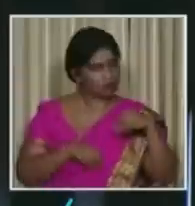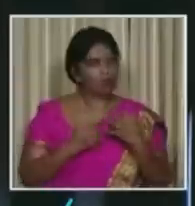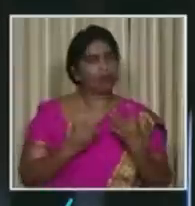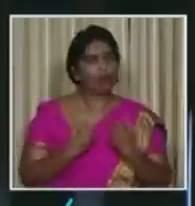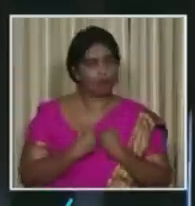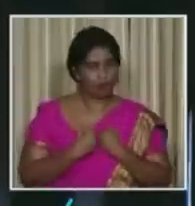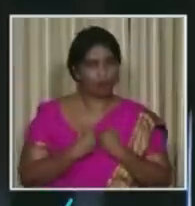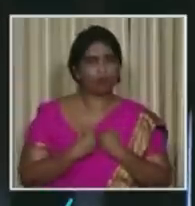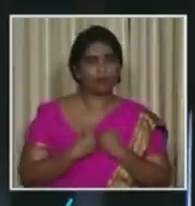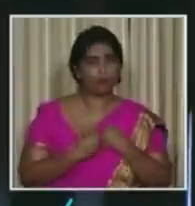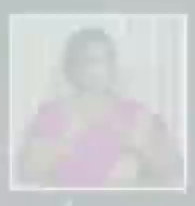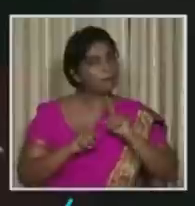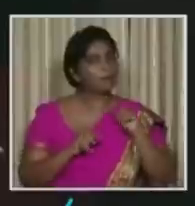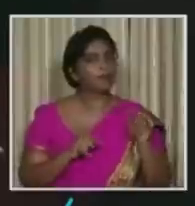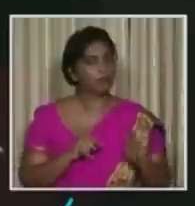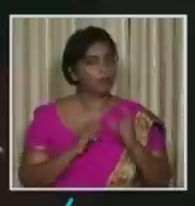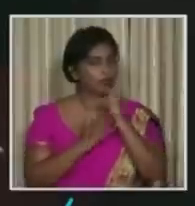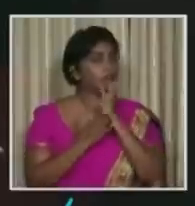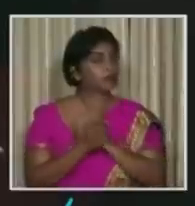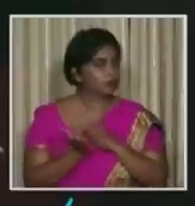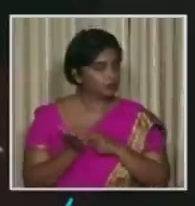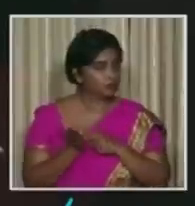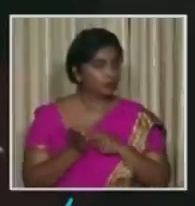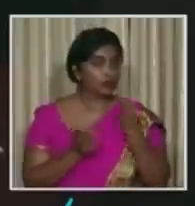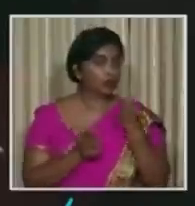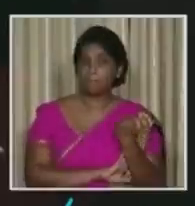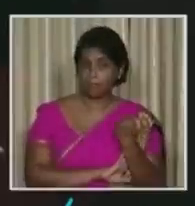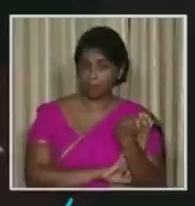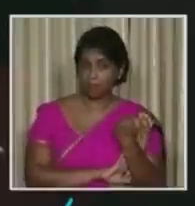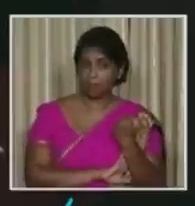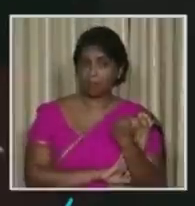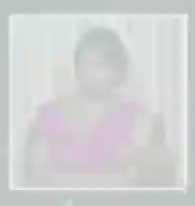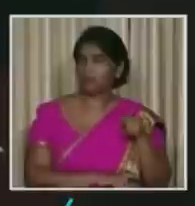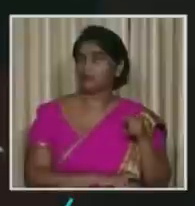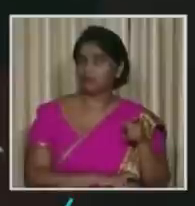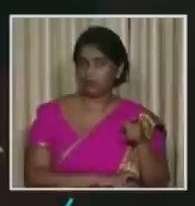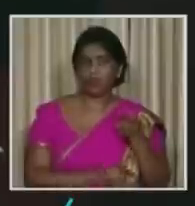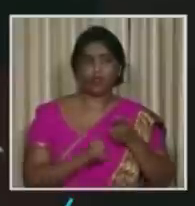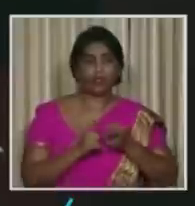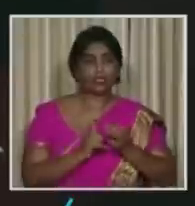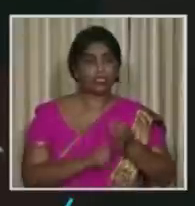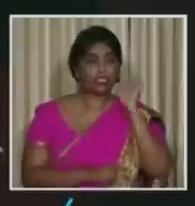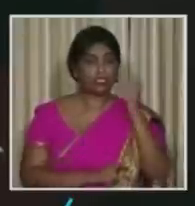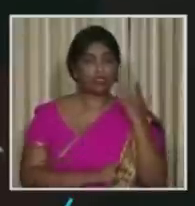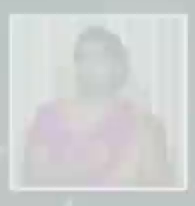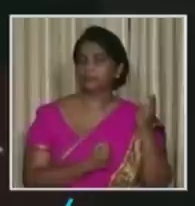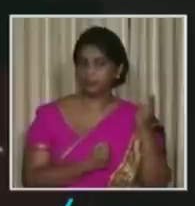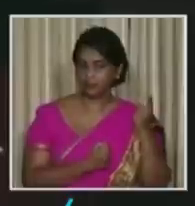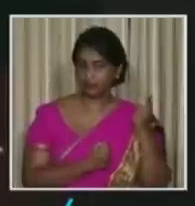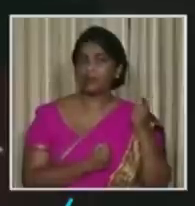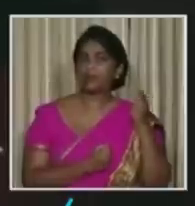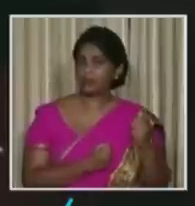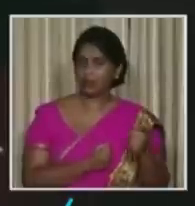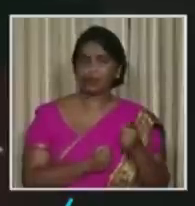ඇරියා. ඡන්දේ අපි තිබ්බොත් අපි දිනනවා. ව්‍යවස්ථාදායකයේ මූල්‍ය පාලනේ බලය අනිසි විදිහට විධායක ජනාධිපතිවරය අරන් තියෙනවා. මේක